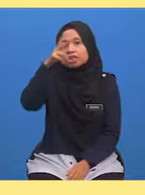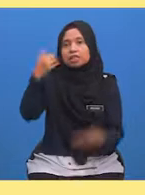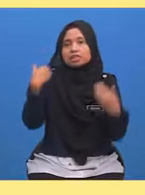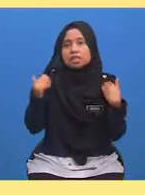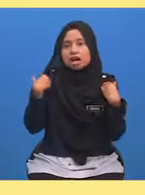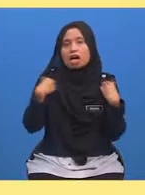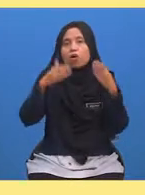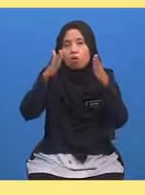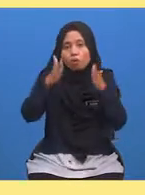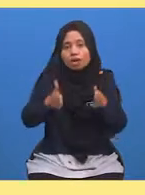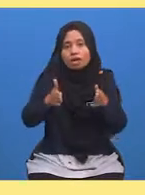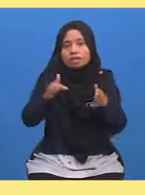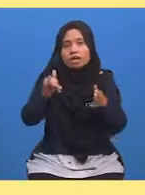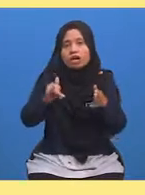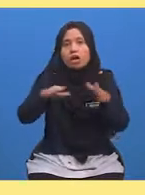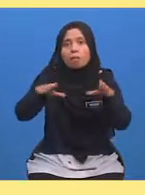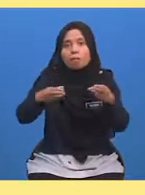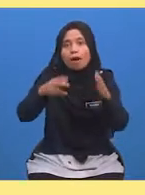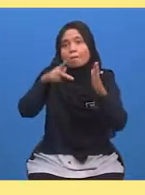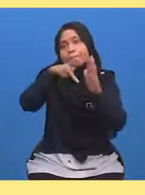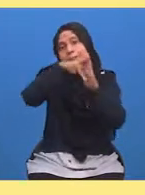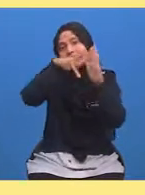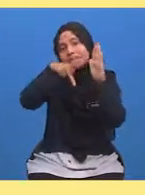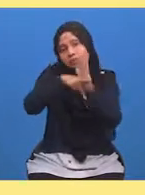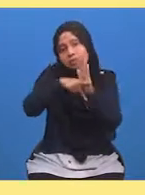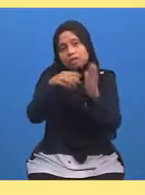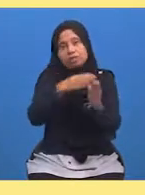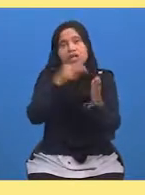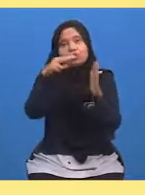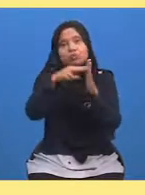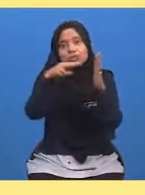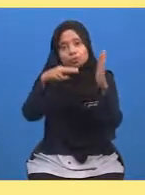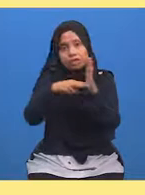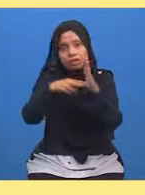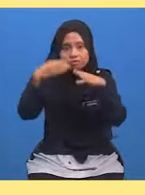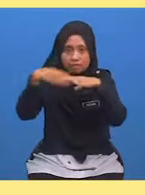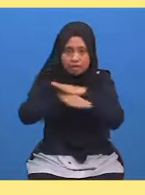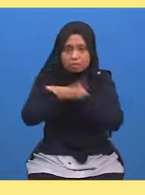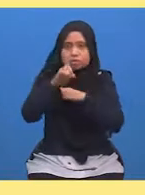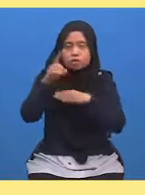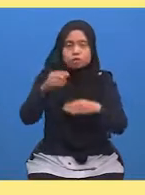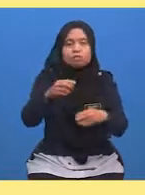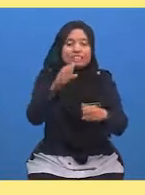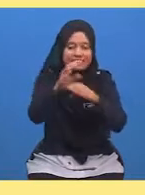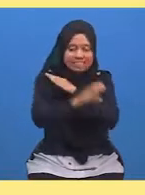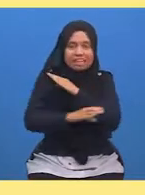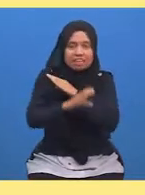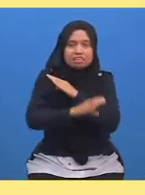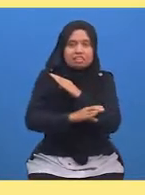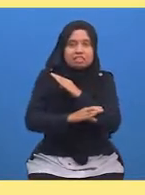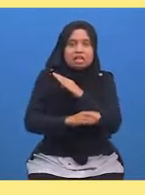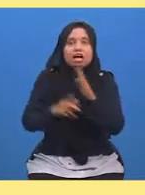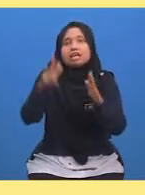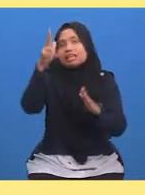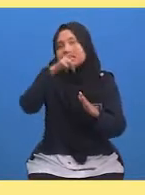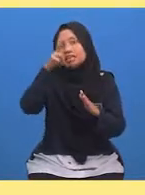adalah pihak yang menggubal peraturan dan undang-undang di dalam sesebuah negara di mana